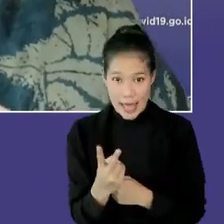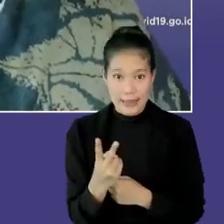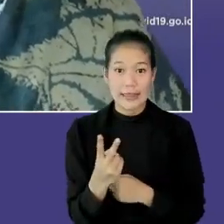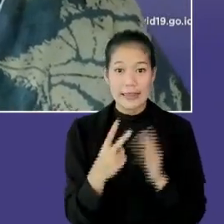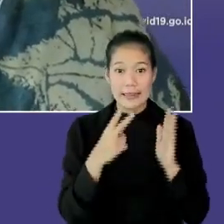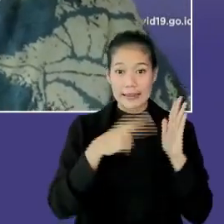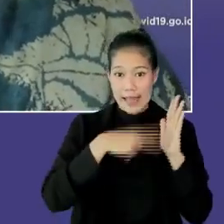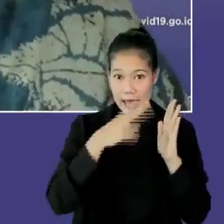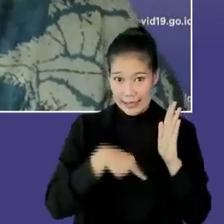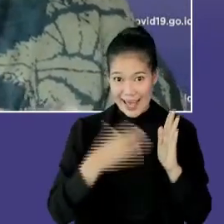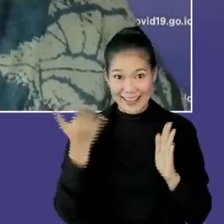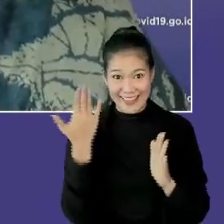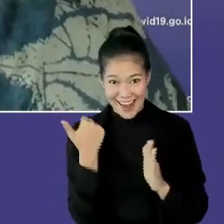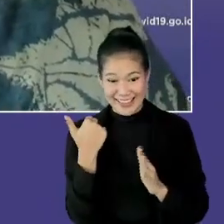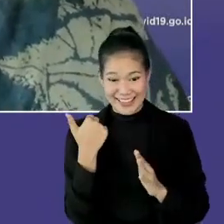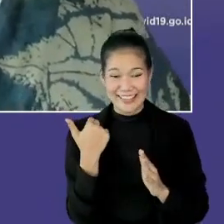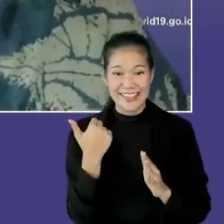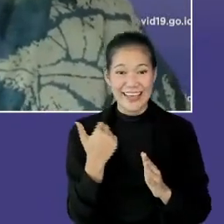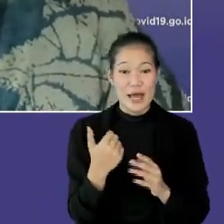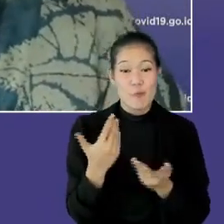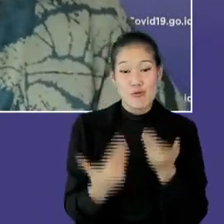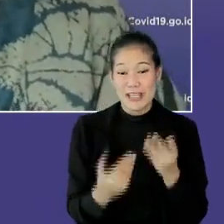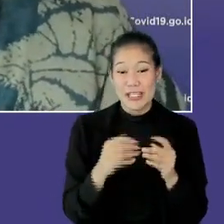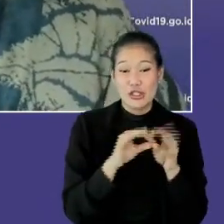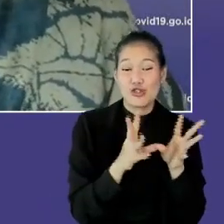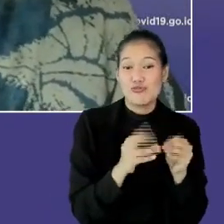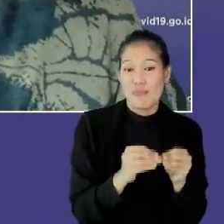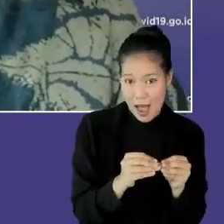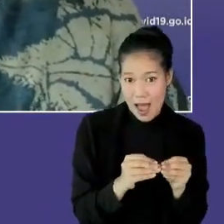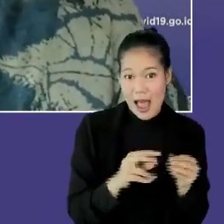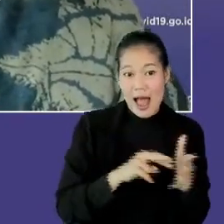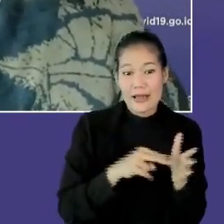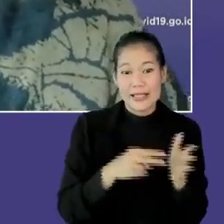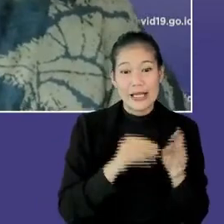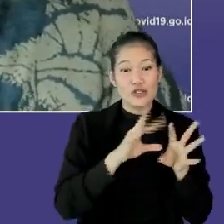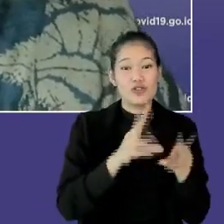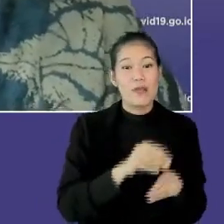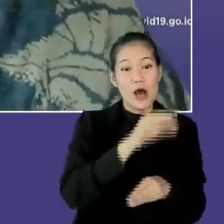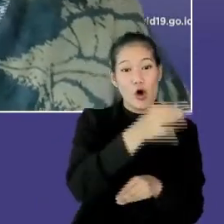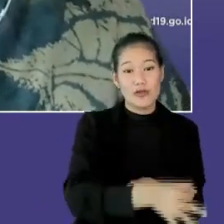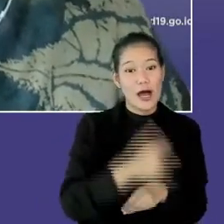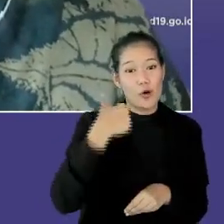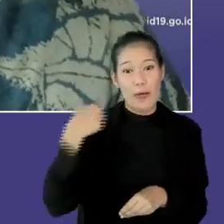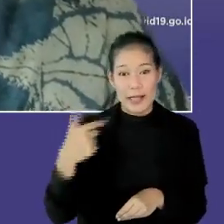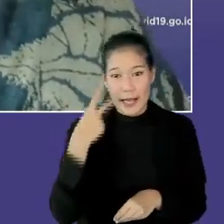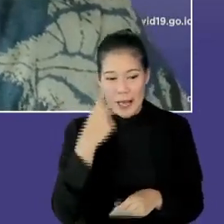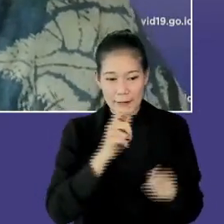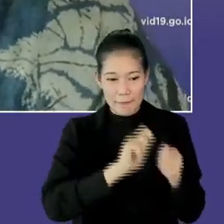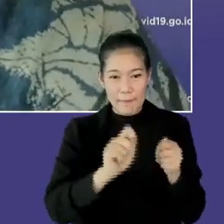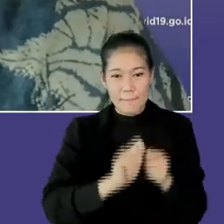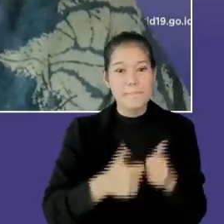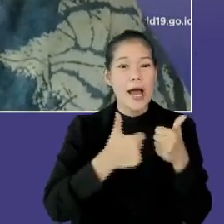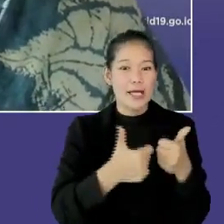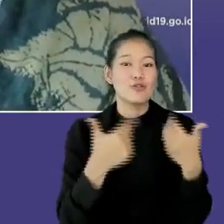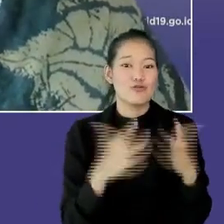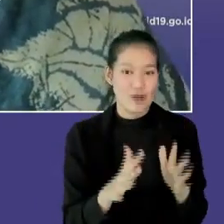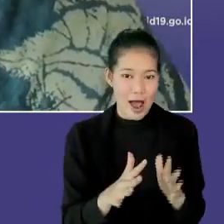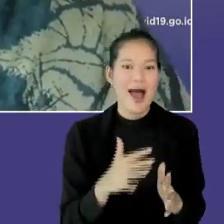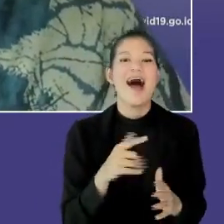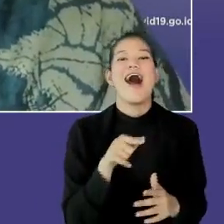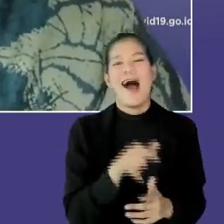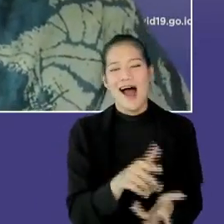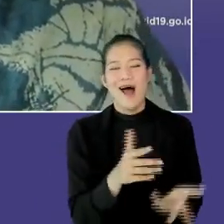sini pergerakan yang tadi, meskipun secara jumlah, berarti kan kita melihat secara jumlah kabupaten kota banyak yang mengalami perbaikan. Bisa jadi yang tadi